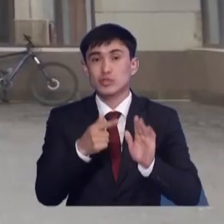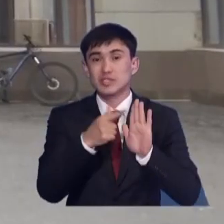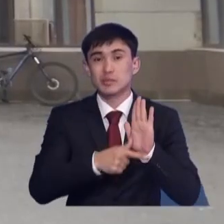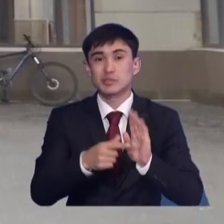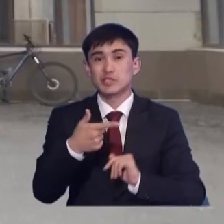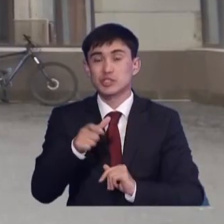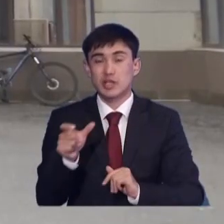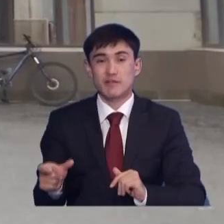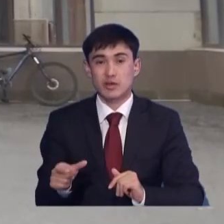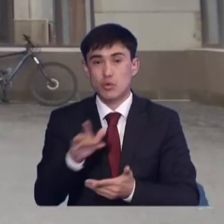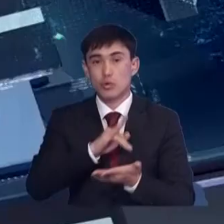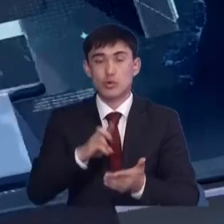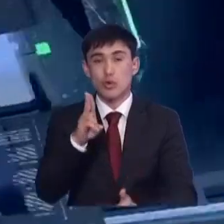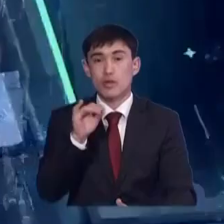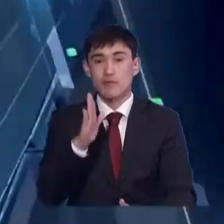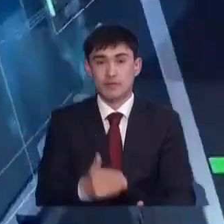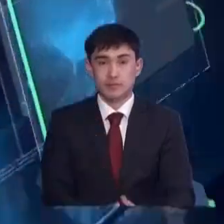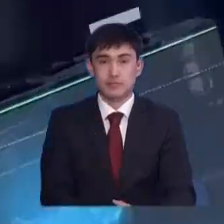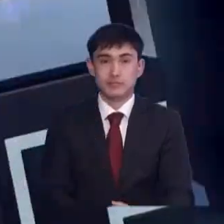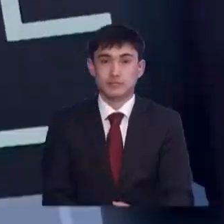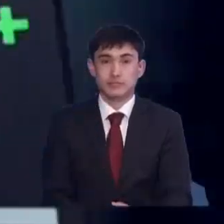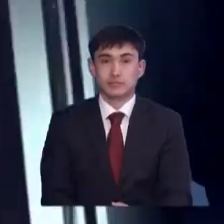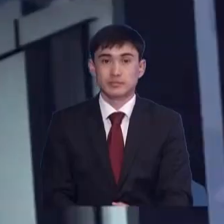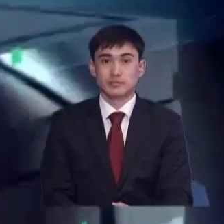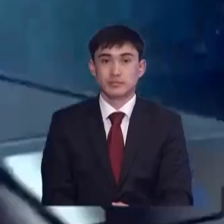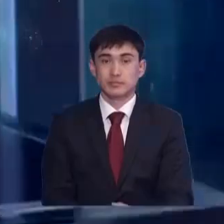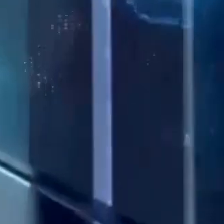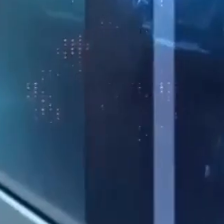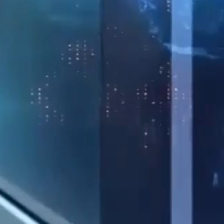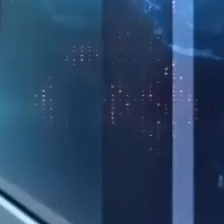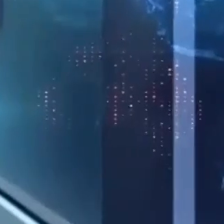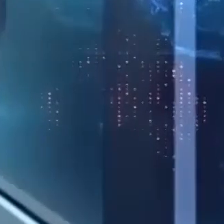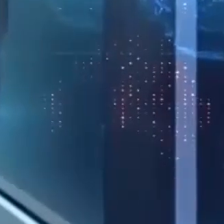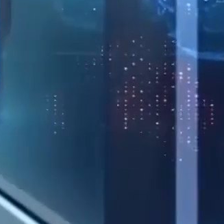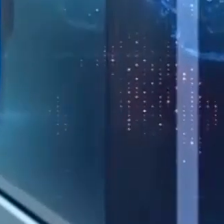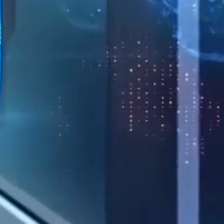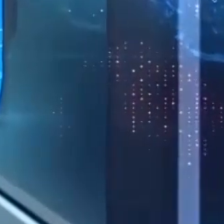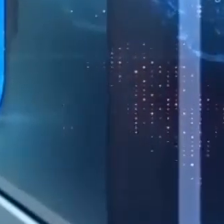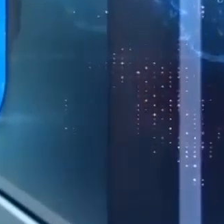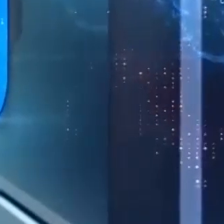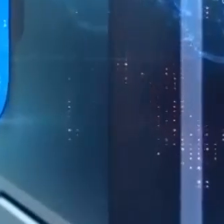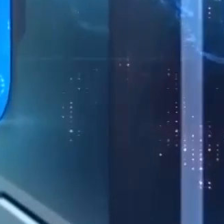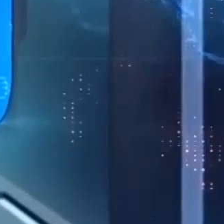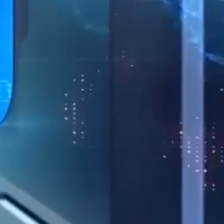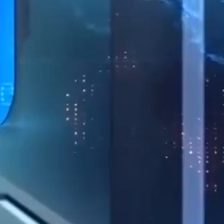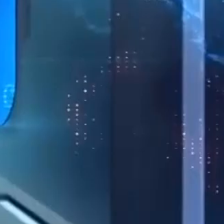70 граждан города Кунаев. Жандос Назарбаев, Камила Тамыштай, телеканал ЖТСУ, Алматинская